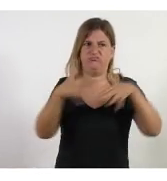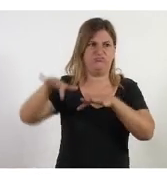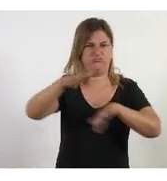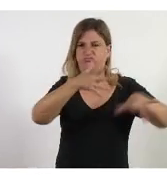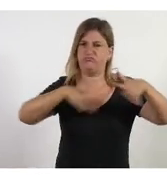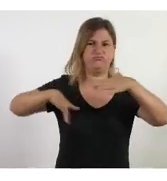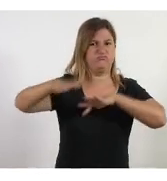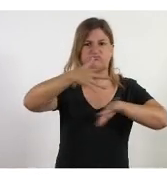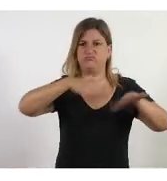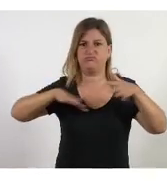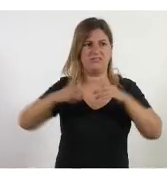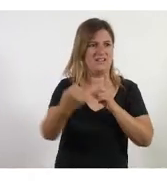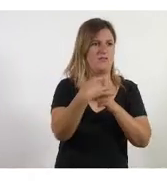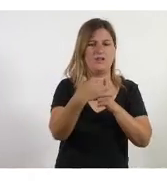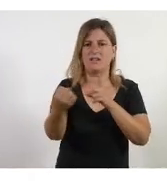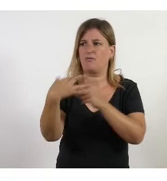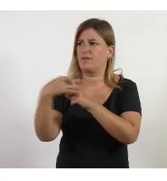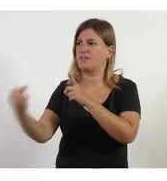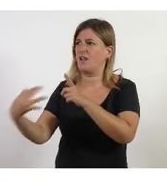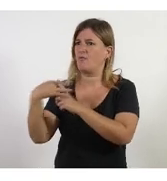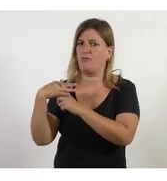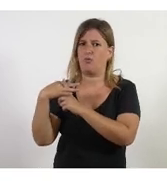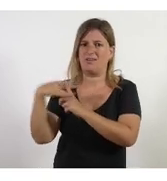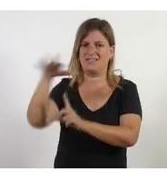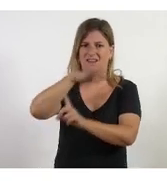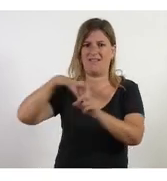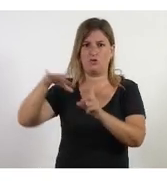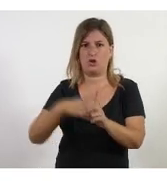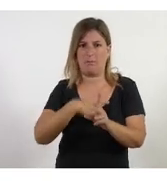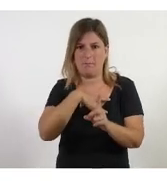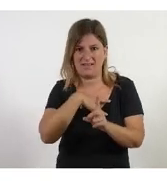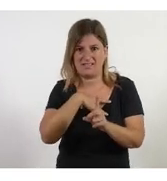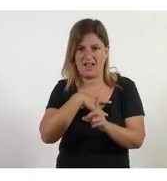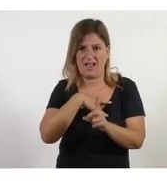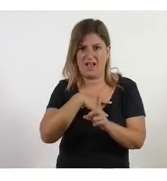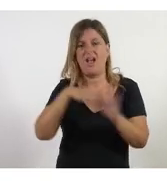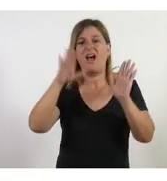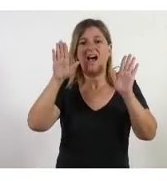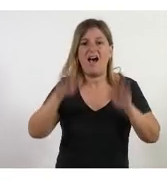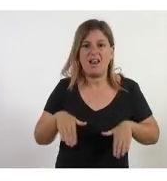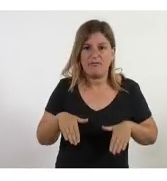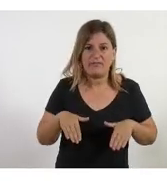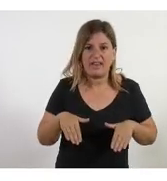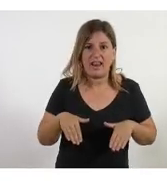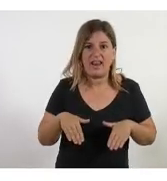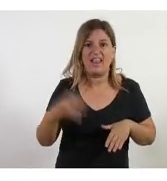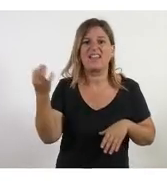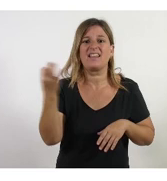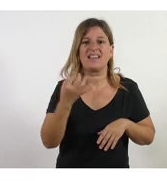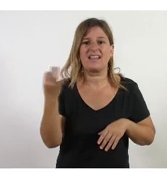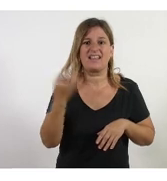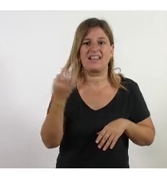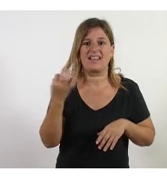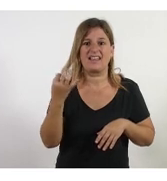ens deixem influenciar excessivament per el que hi ha al nostre entorn, el que hem fet, en definitiva, és entregar